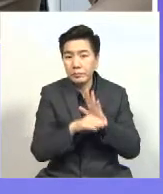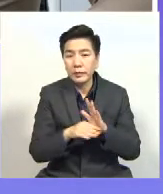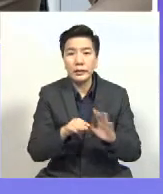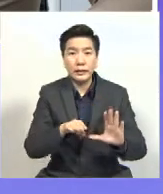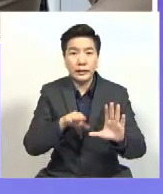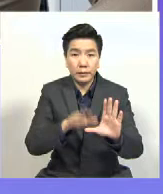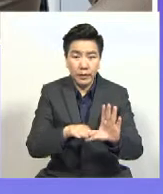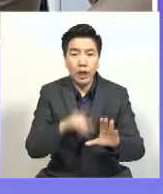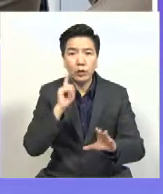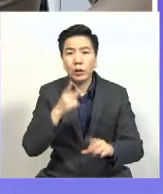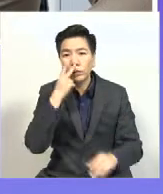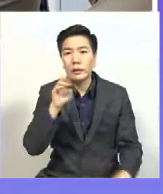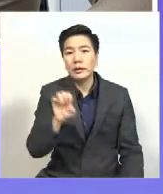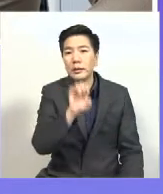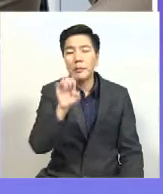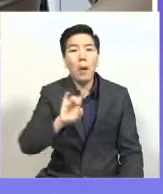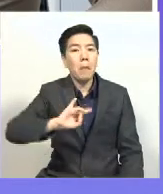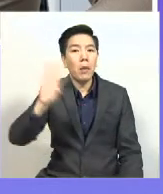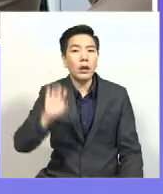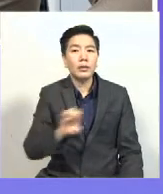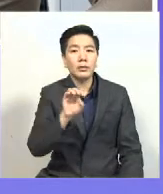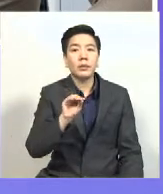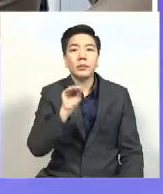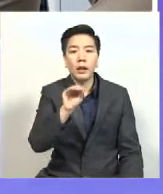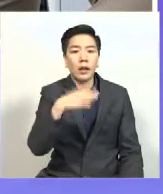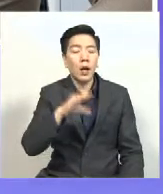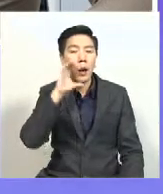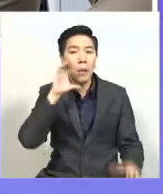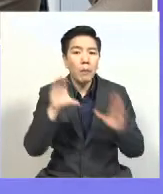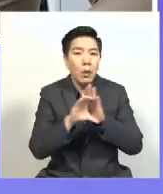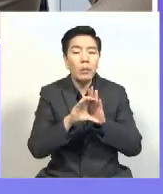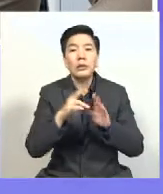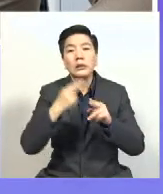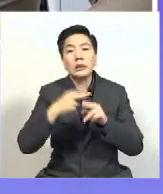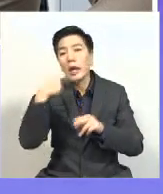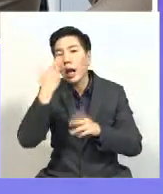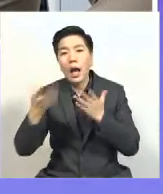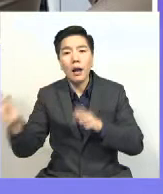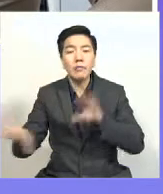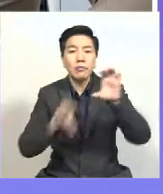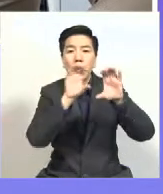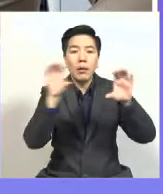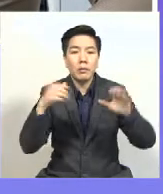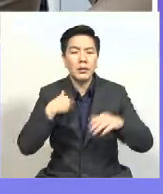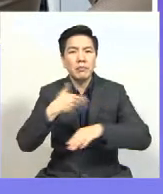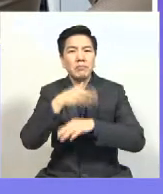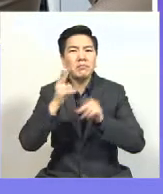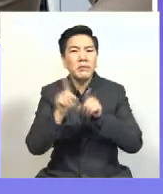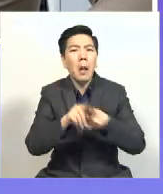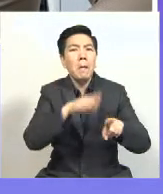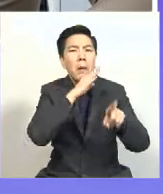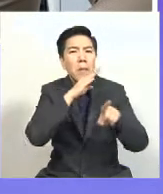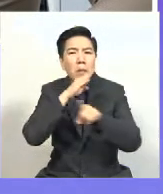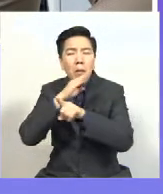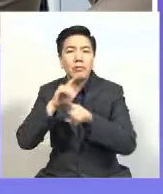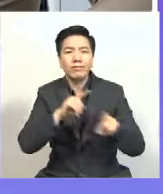ครเนี่ยใช้เพียงแค่อีเมลนะครับจากนั้นเนี่ยก็ใช้รูปใช้ชื่อใครก็ได้เพราะนั้นเนี่ยก็จะมีบัญชีปลอมหรือที่เราเรียกว่าอว